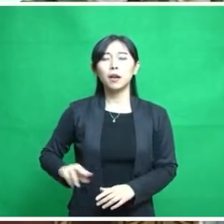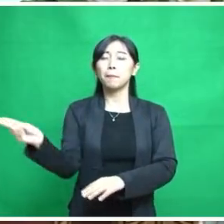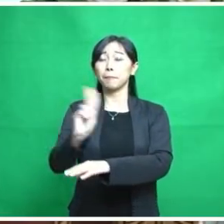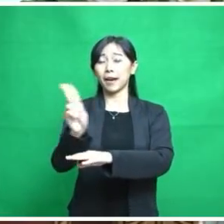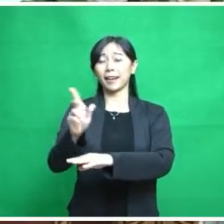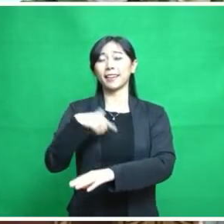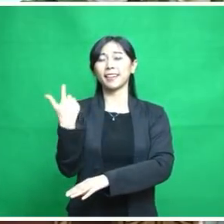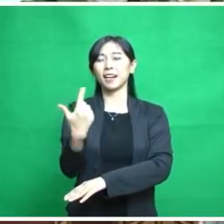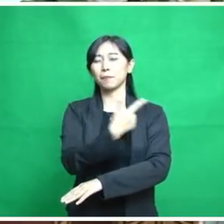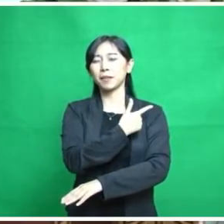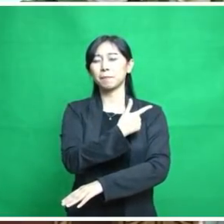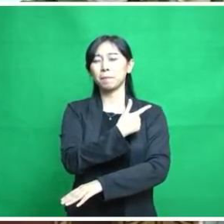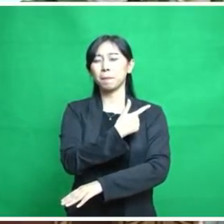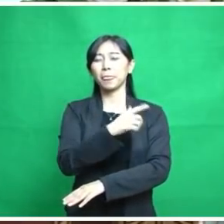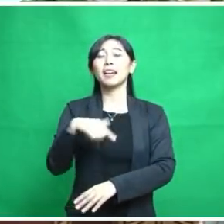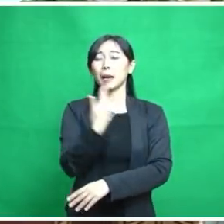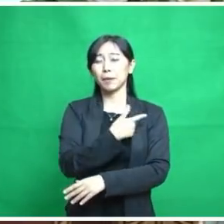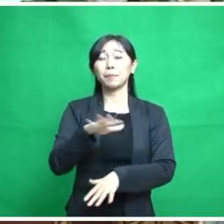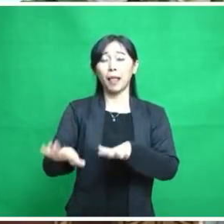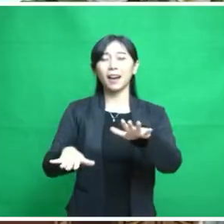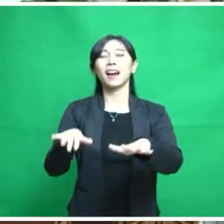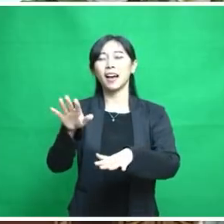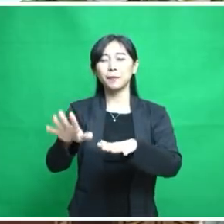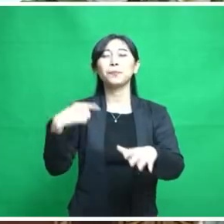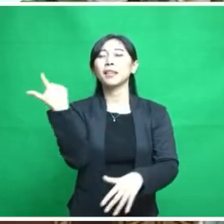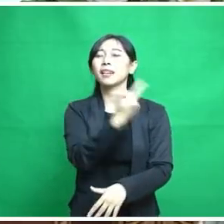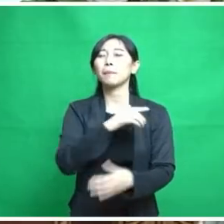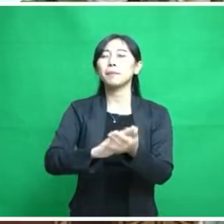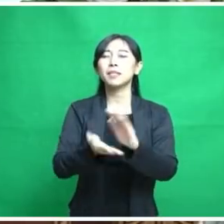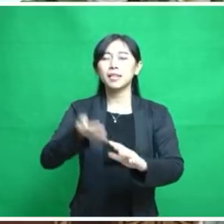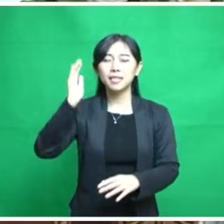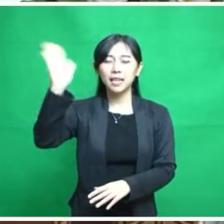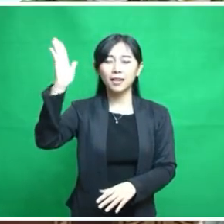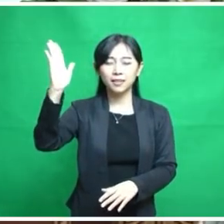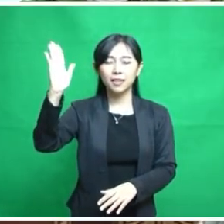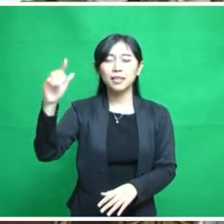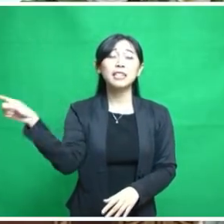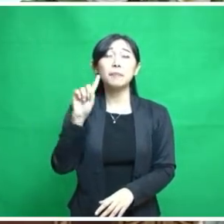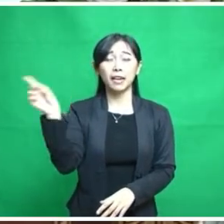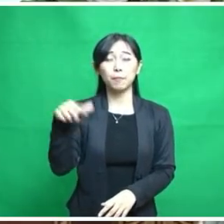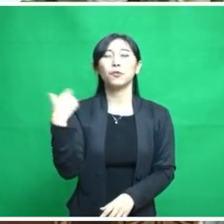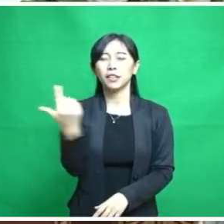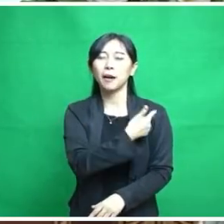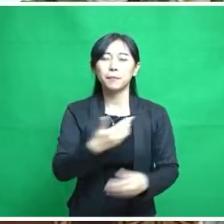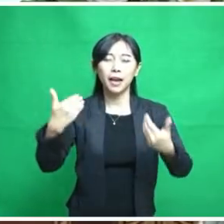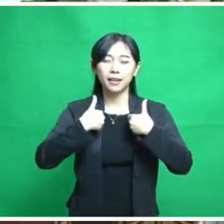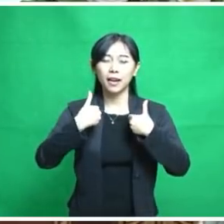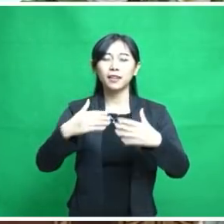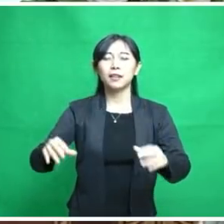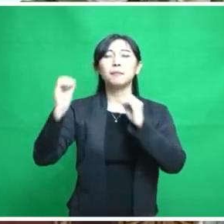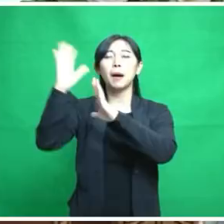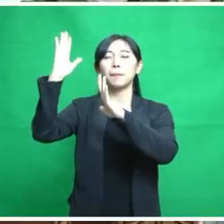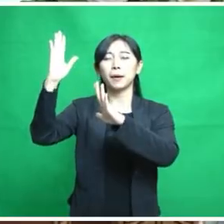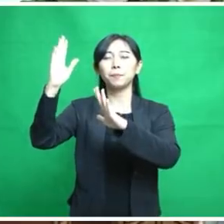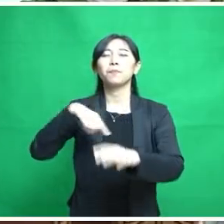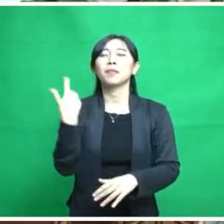kami kemanapun kami melangkah, sehingga kami boleh menjadi saksi Tuhan dimanapun kami berada. Bapa yang Maha